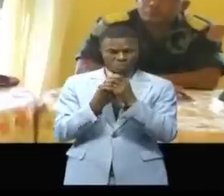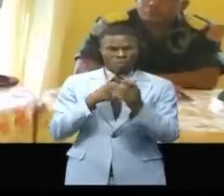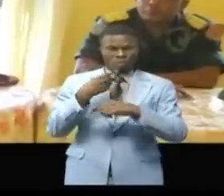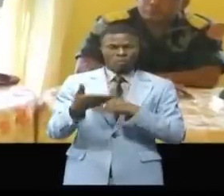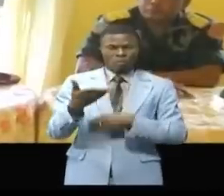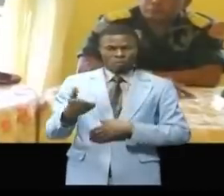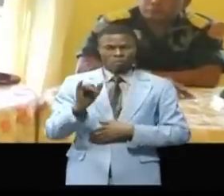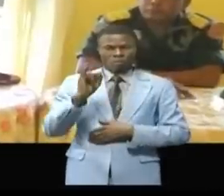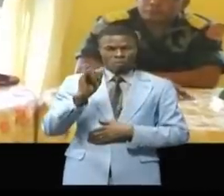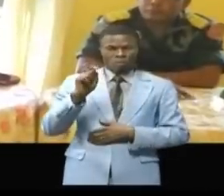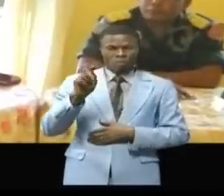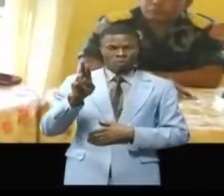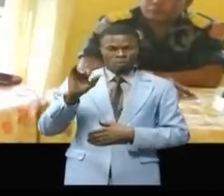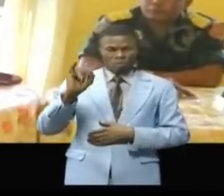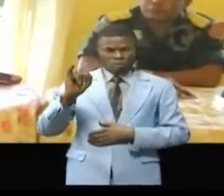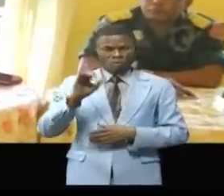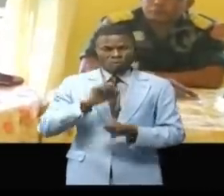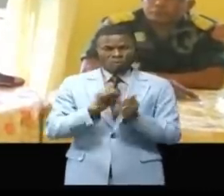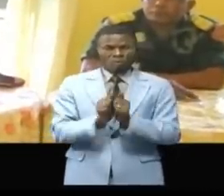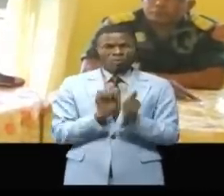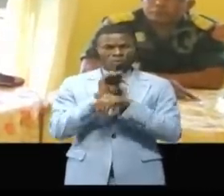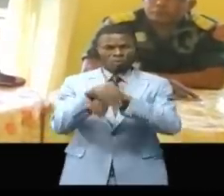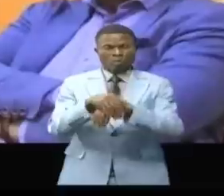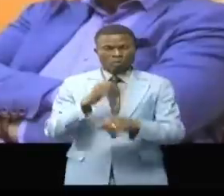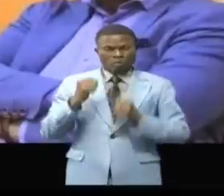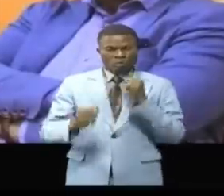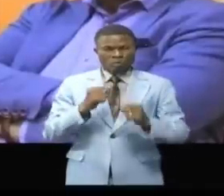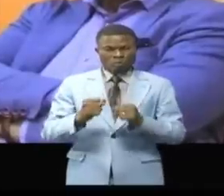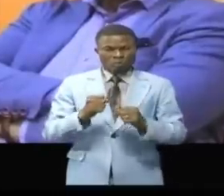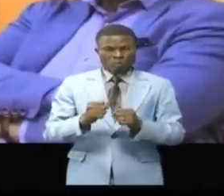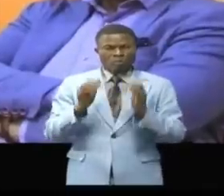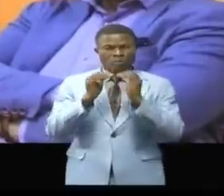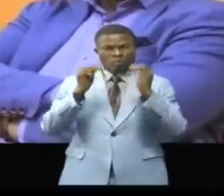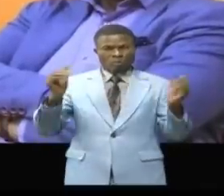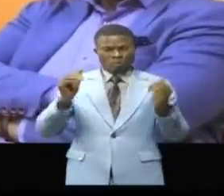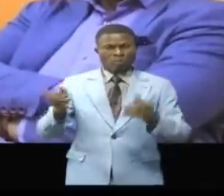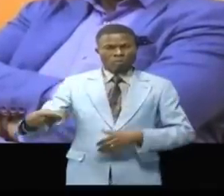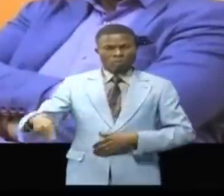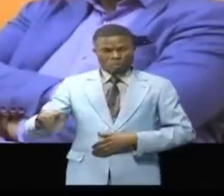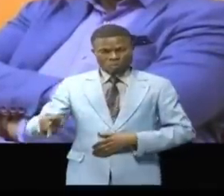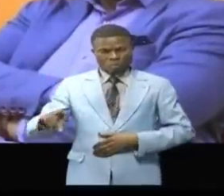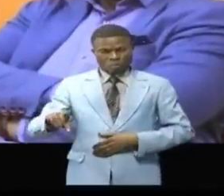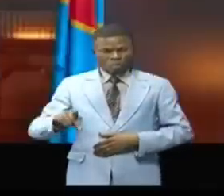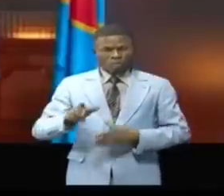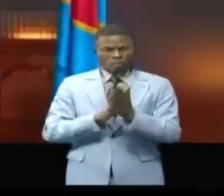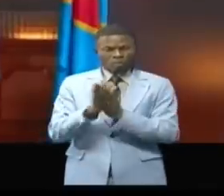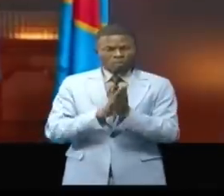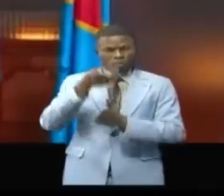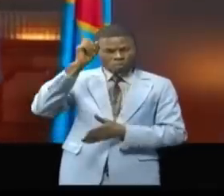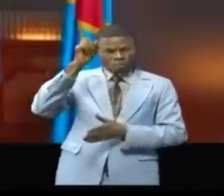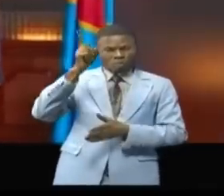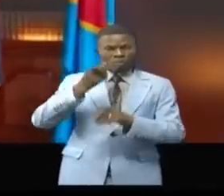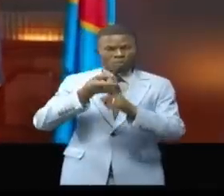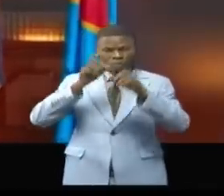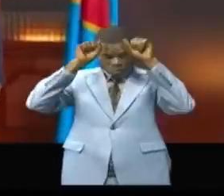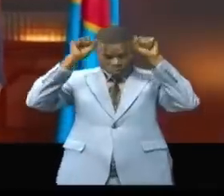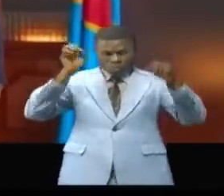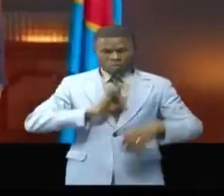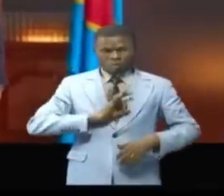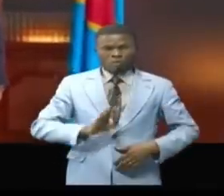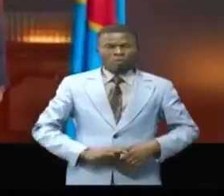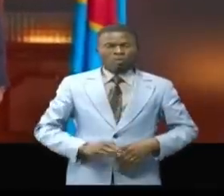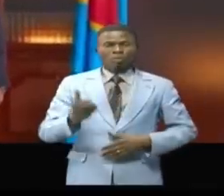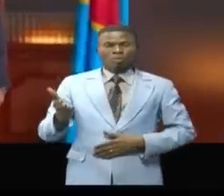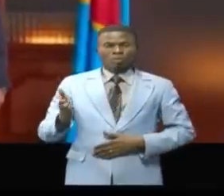En Ituri, question de participer aux efforts de pacification de la province, souhait ardent du chef de l'État,